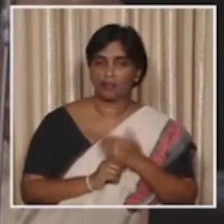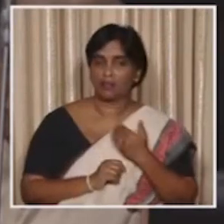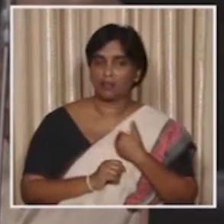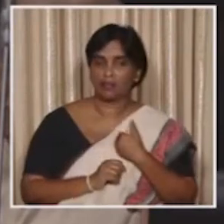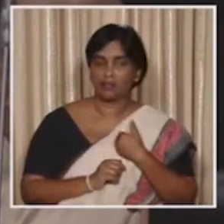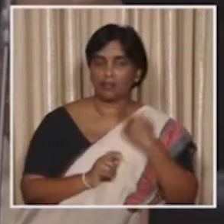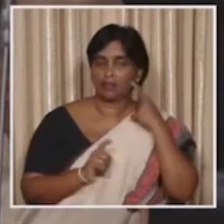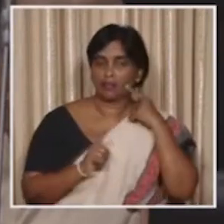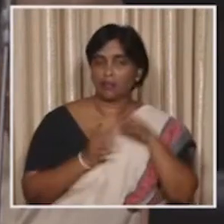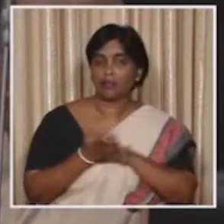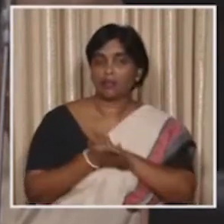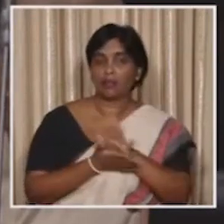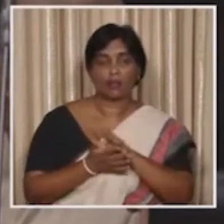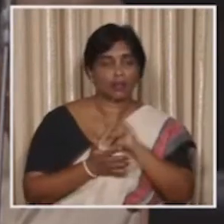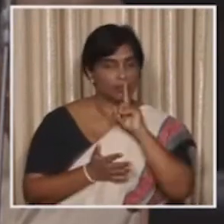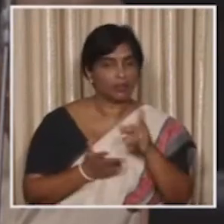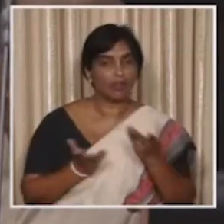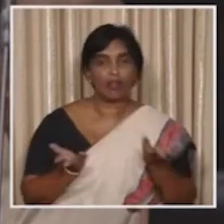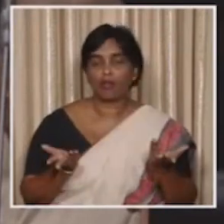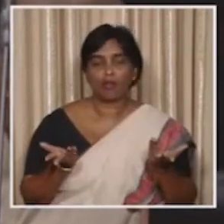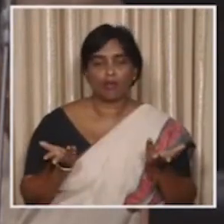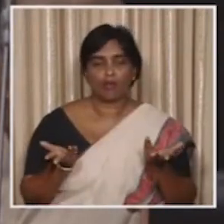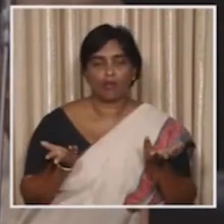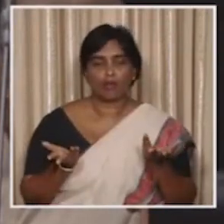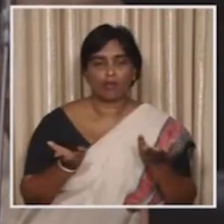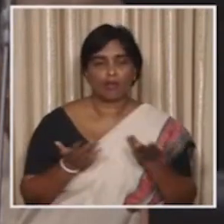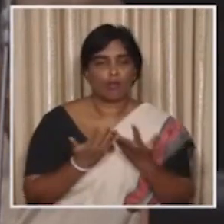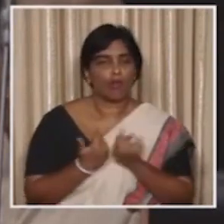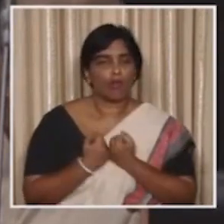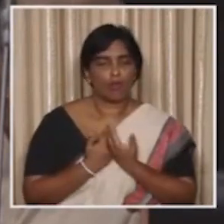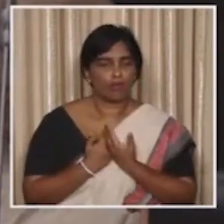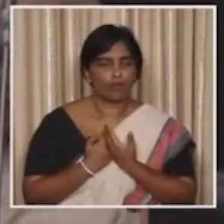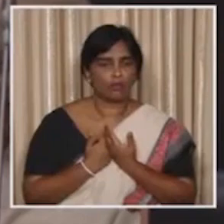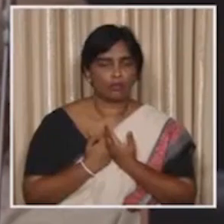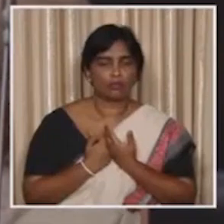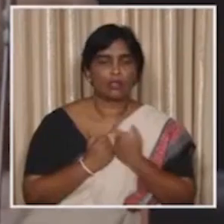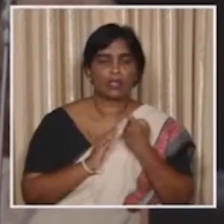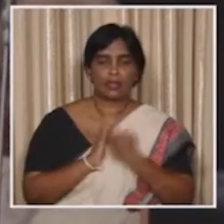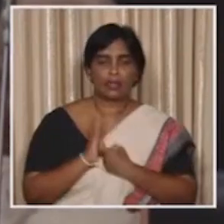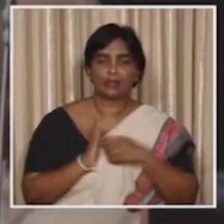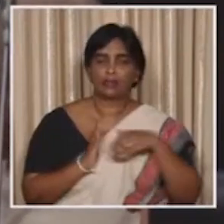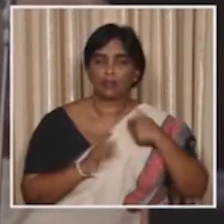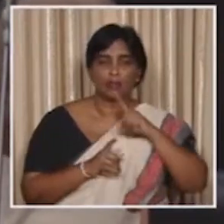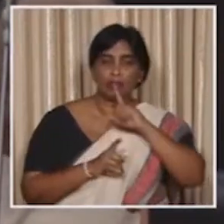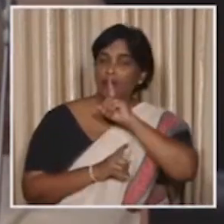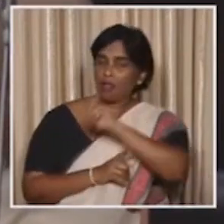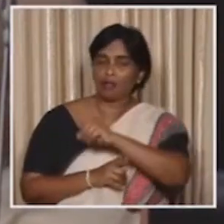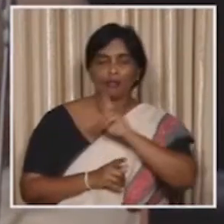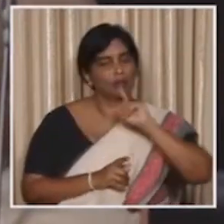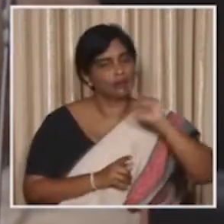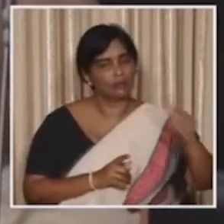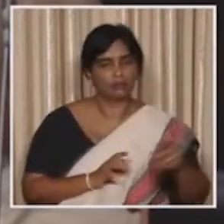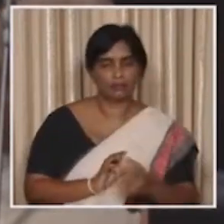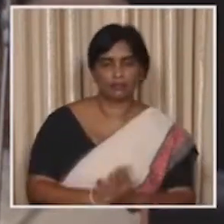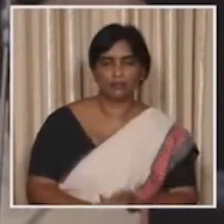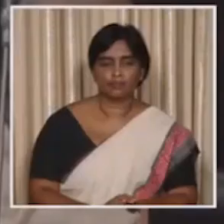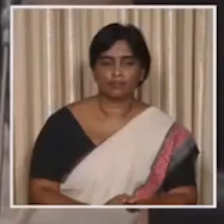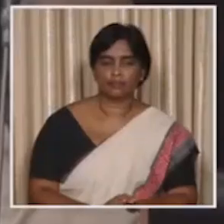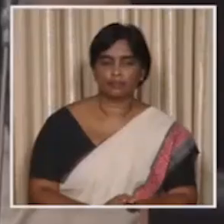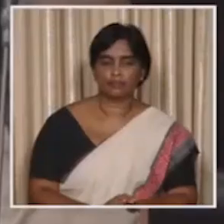මේ ගැන පැහැදිලි කරොත් මොකක්ද හරියට මේ ගැන වමනා කියලා මම නීතිපොයතුමාගෙන් අහලා කියන්න.